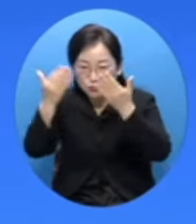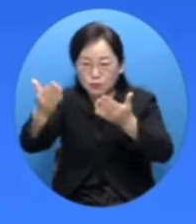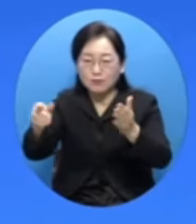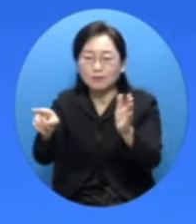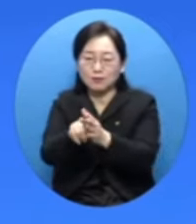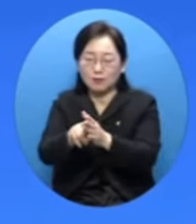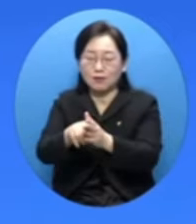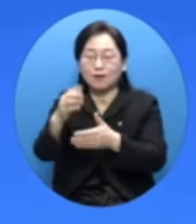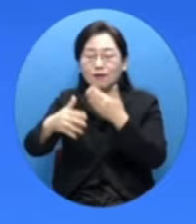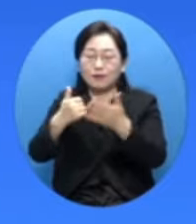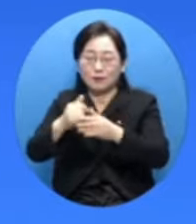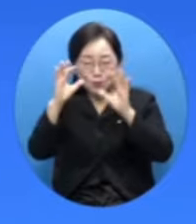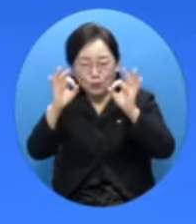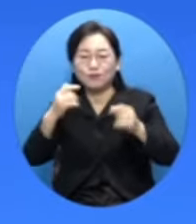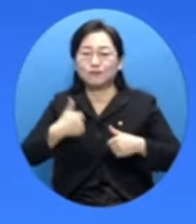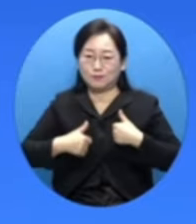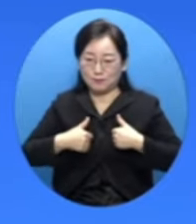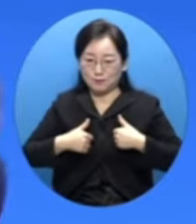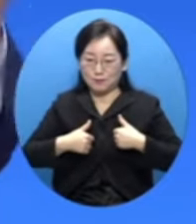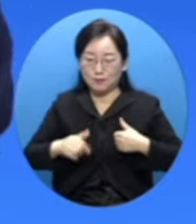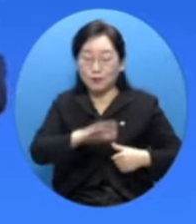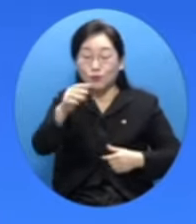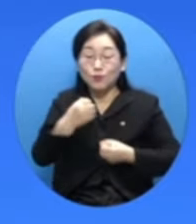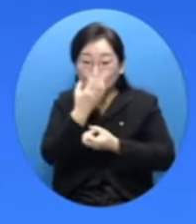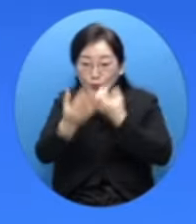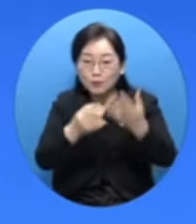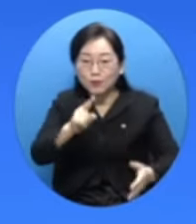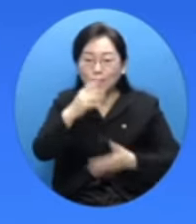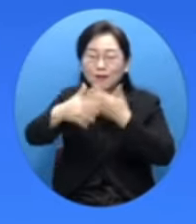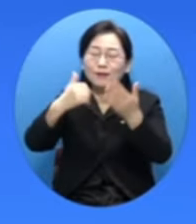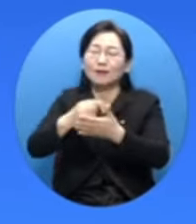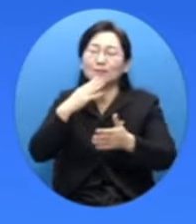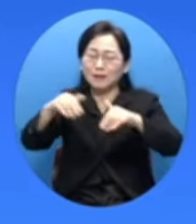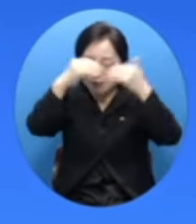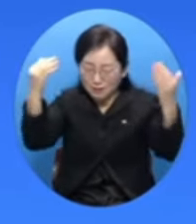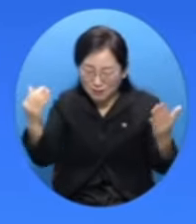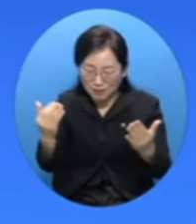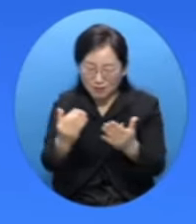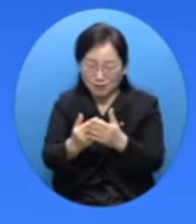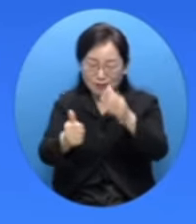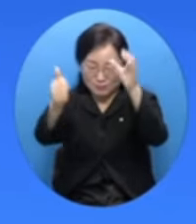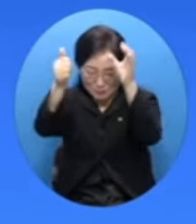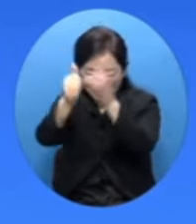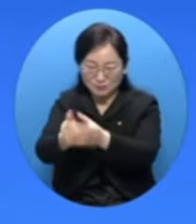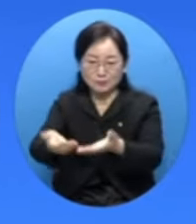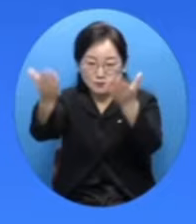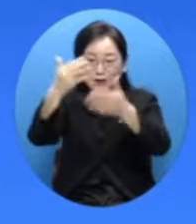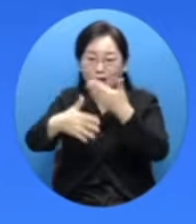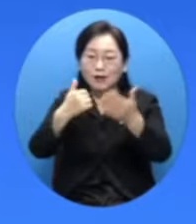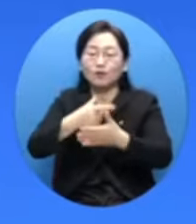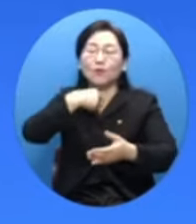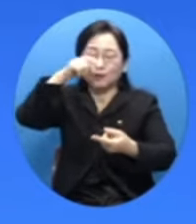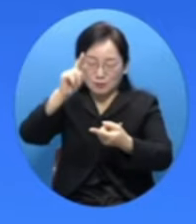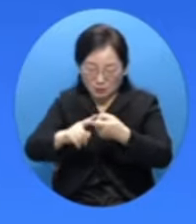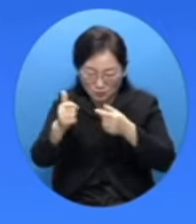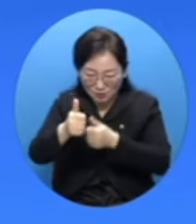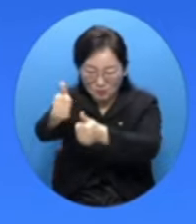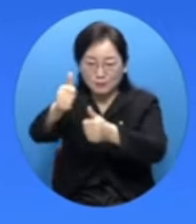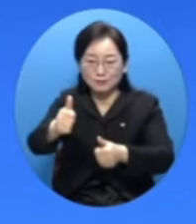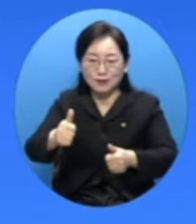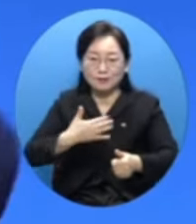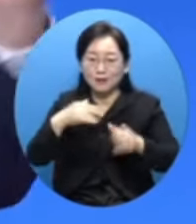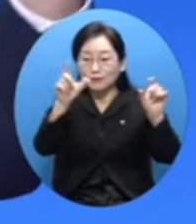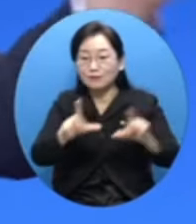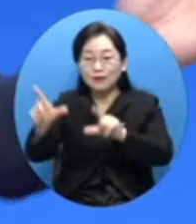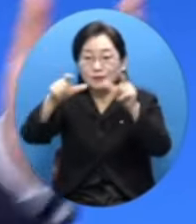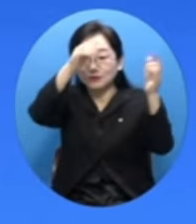것입니다. 그래서 우리 고백해야 됩니다. 하나님만이 나의 전부이십니다. 나는 하나님의 뜻으로 살기 원합니다. 내 삶을